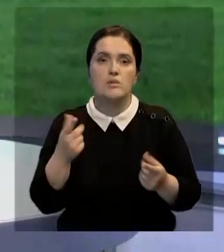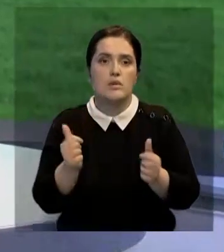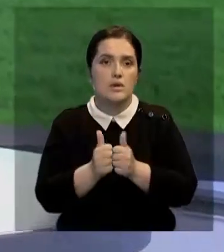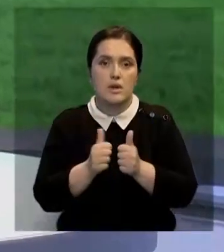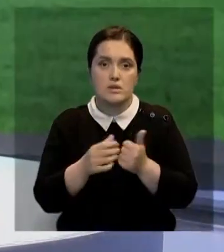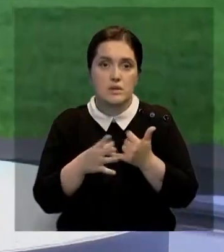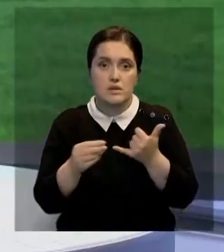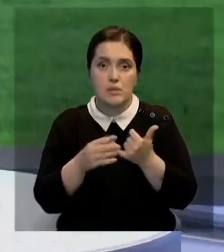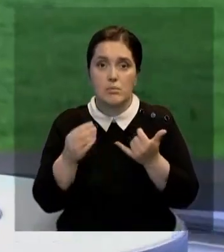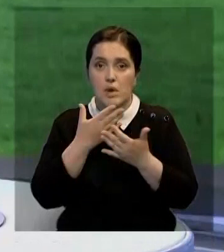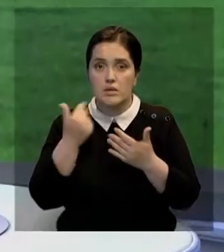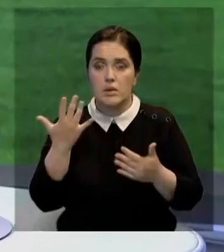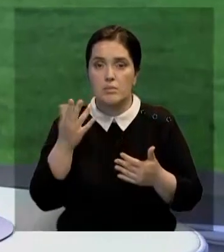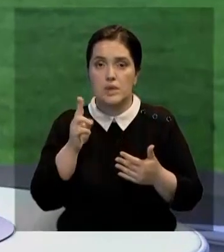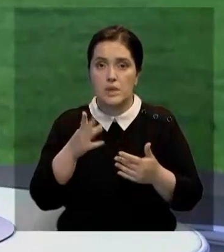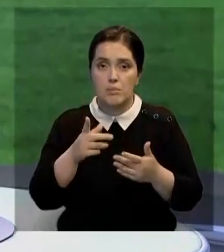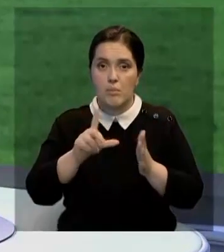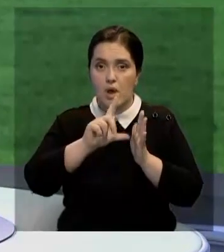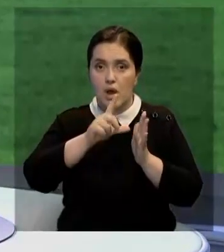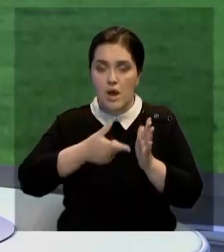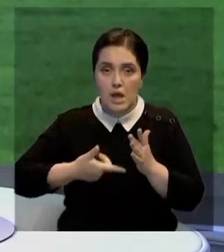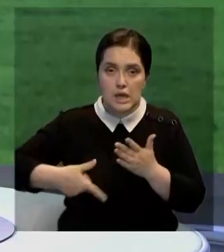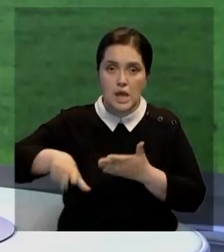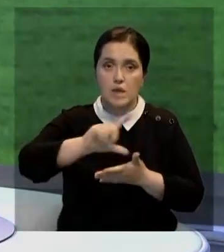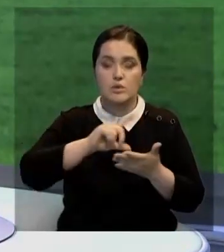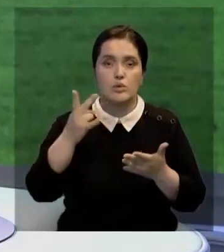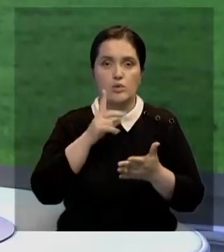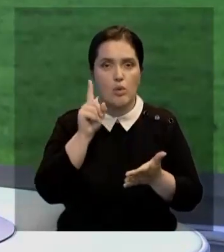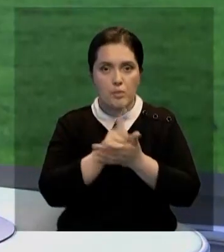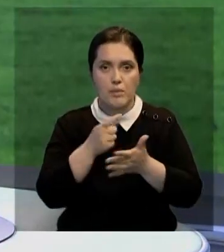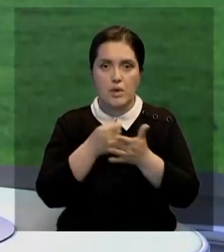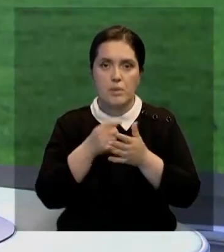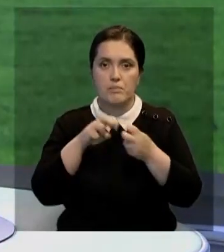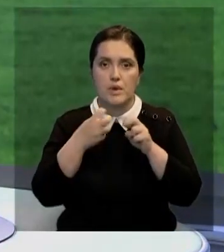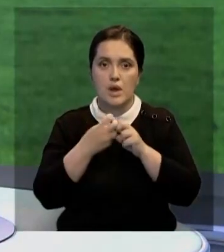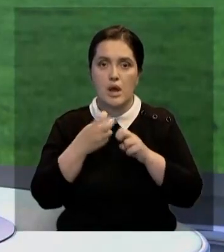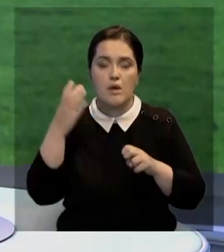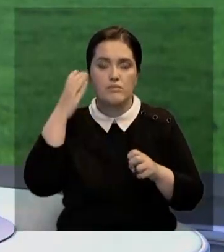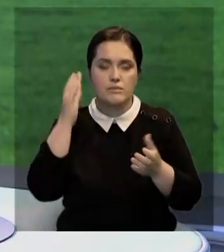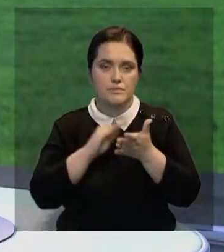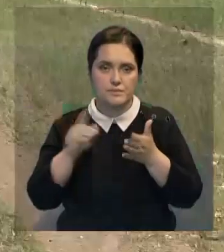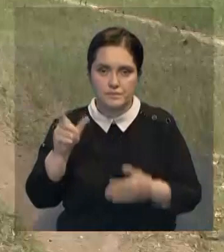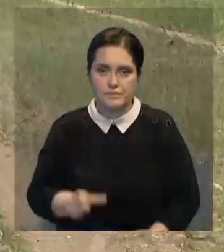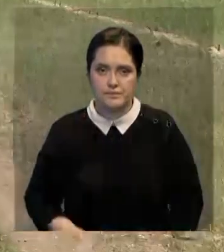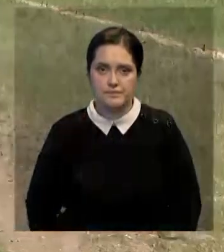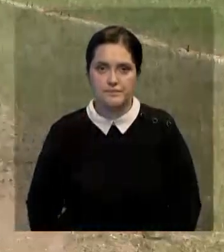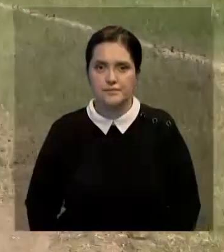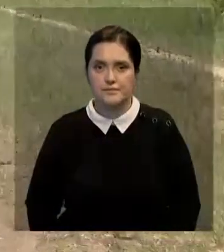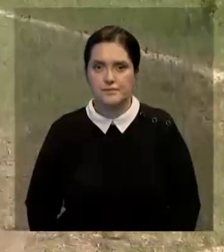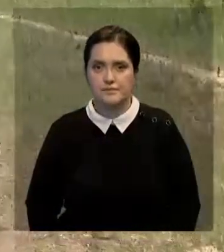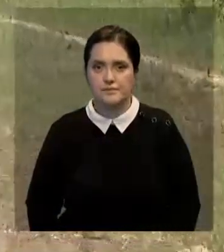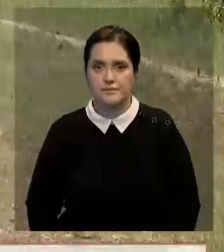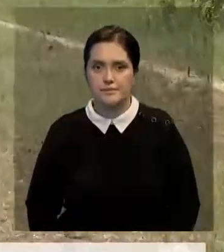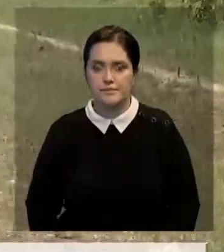есть пашни, хотя в радиусе 5 километров должны быть пастбища. Проблемы фермеров выслушан Аслан Абуталипов.